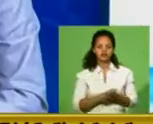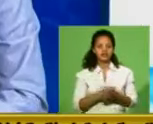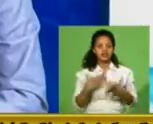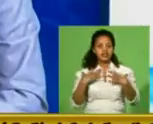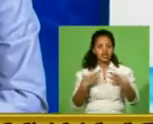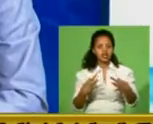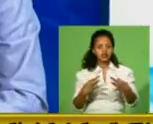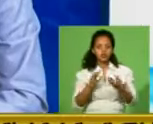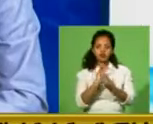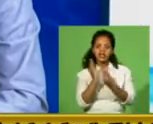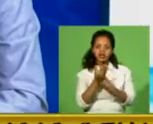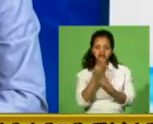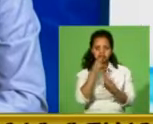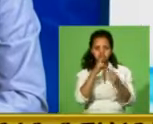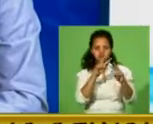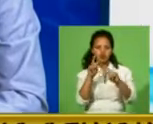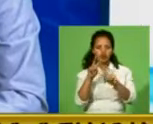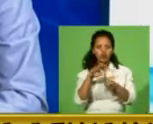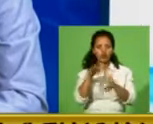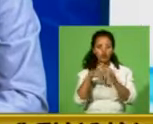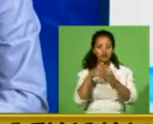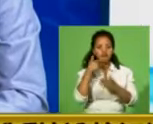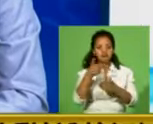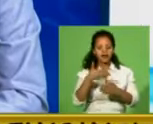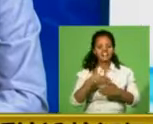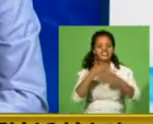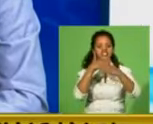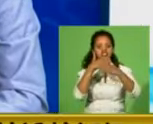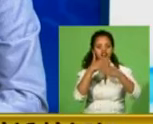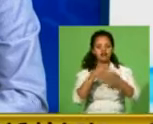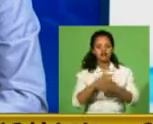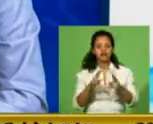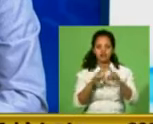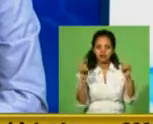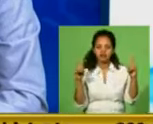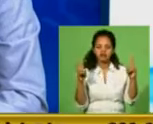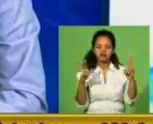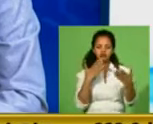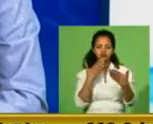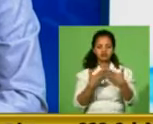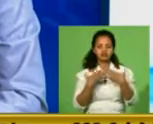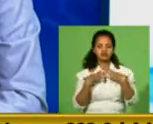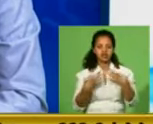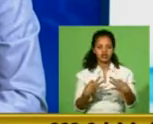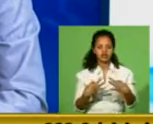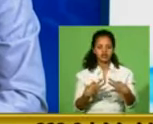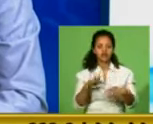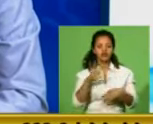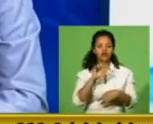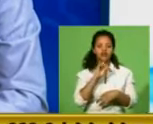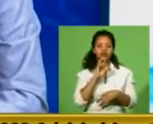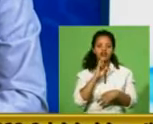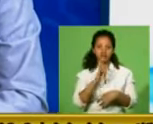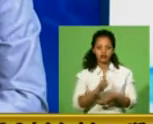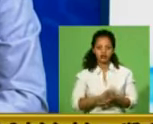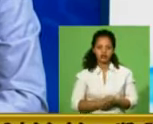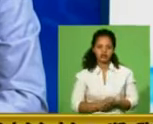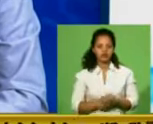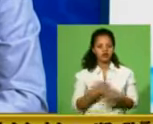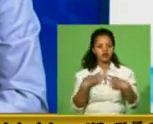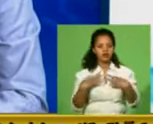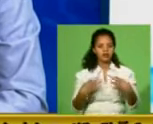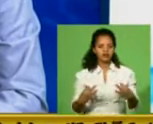ሁኔታ ሲታይ ሁሉም በሚባል ደረጃ በጣም ጥሩ ጤንነት ውስጥ የሚገኙ ናቸው።